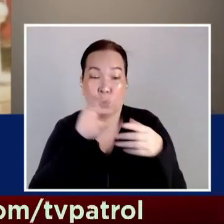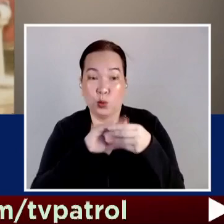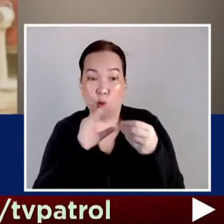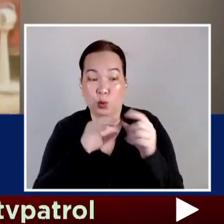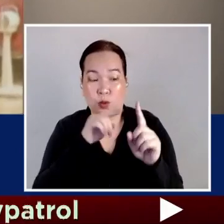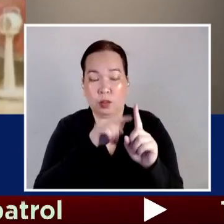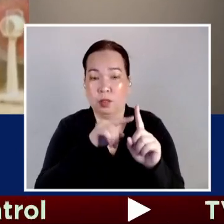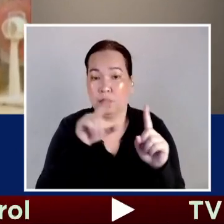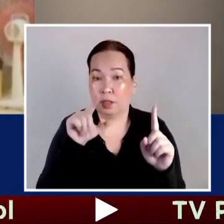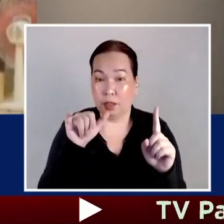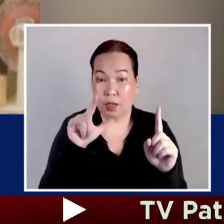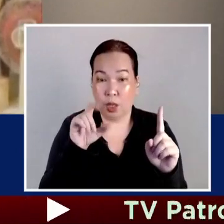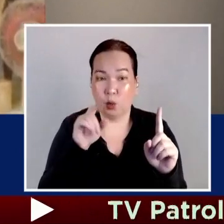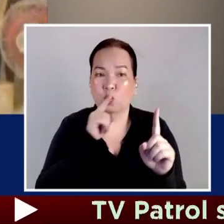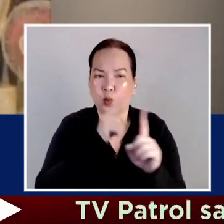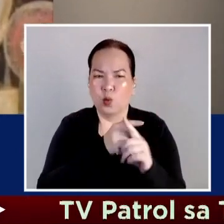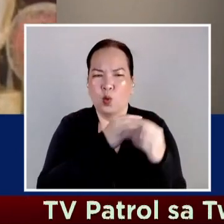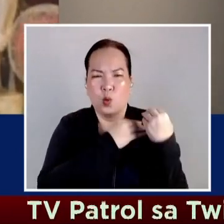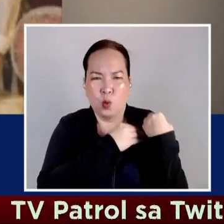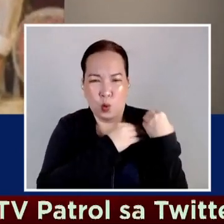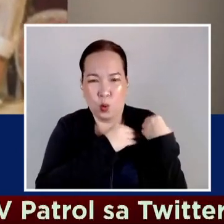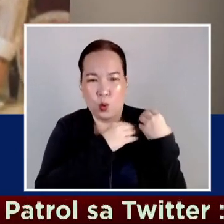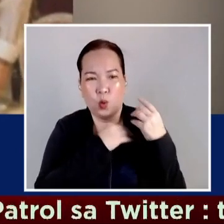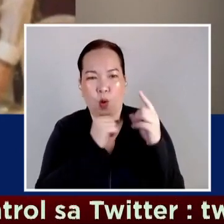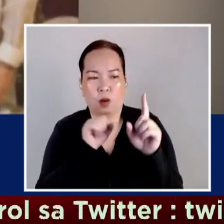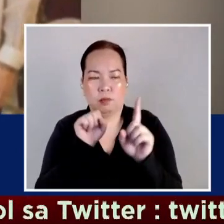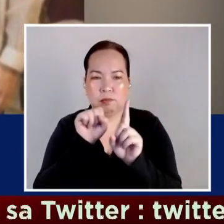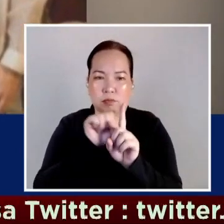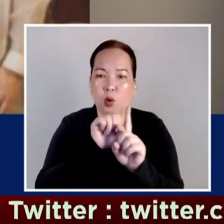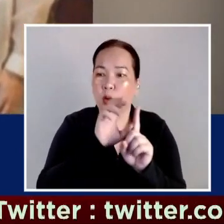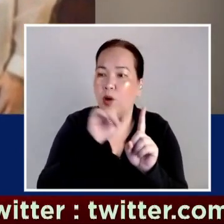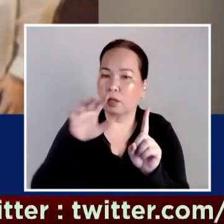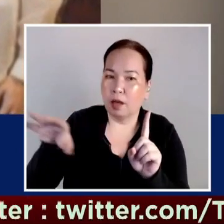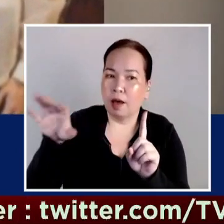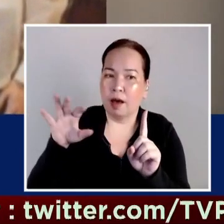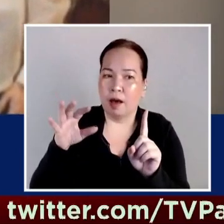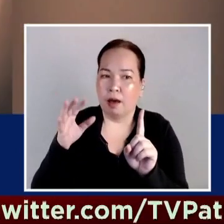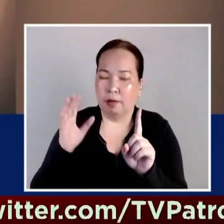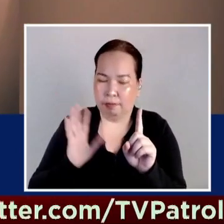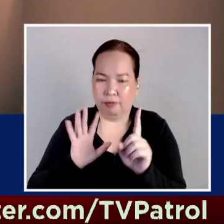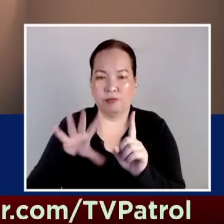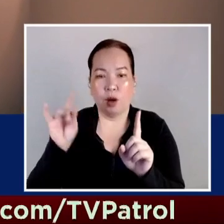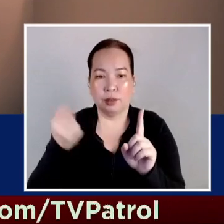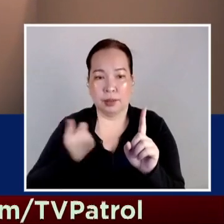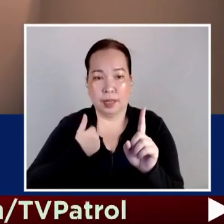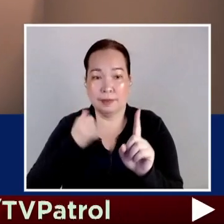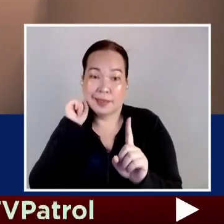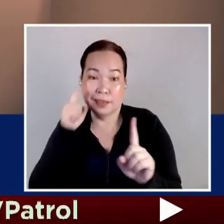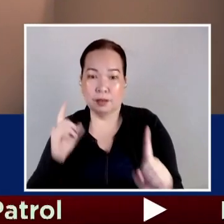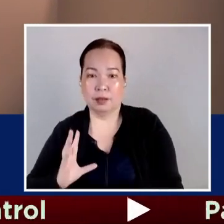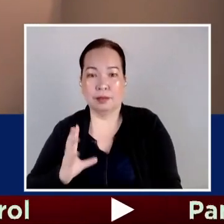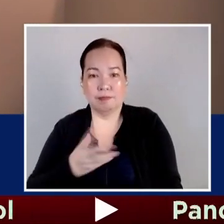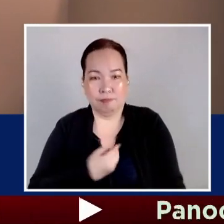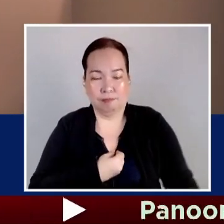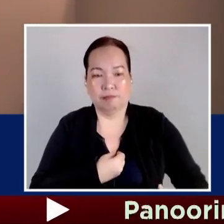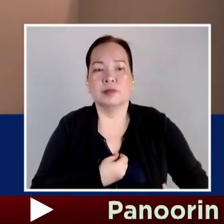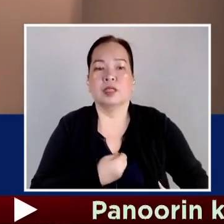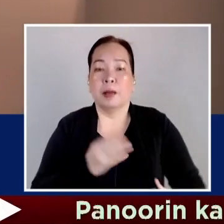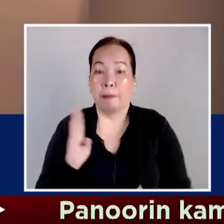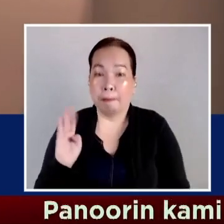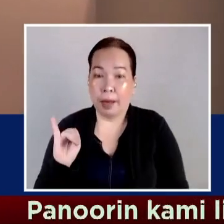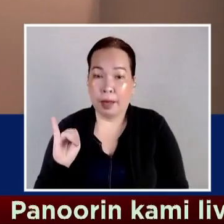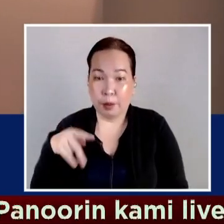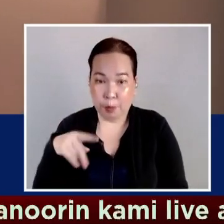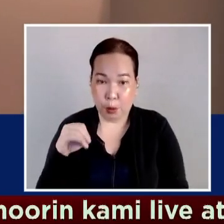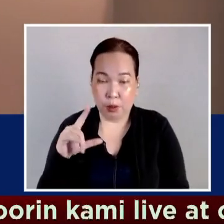sandalan niya noong 2019 nang ma-diagnose ang kanyang bipolar disorder at isinantabi nito ang pagtatrabaho sa